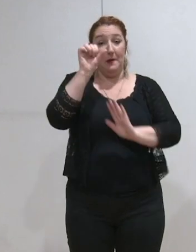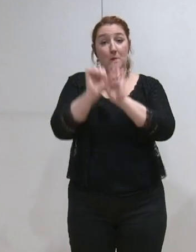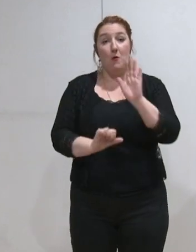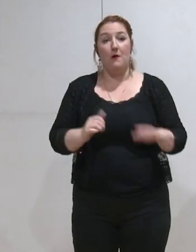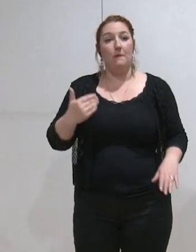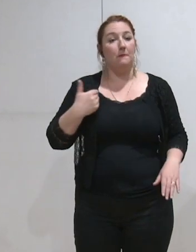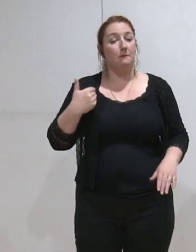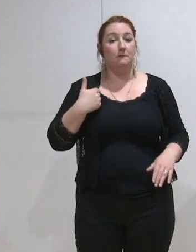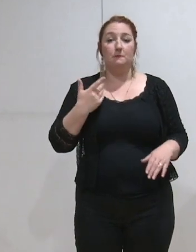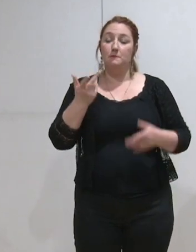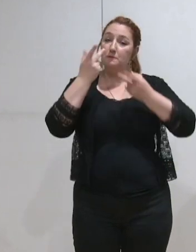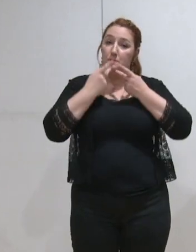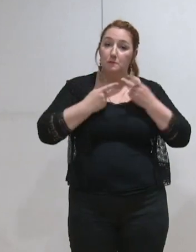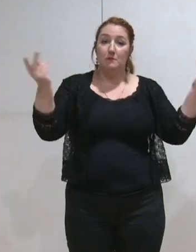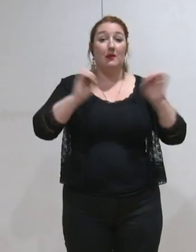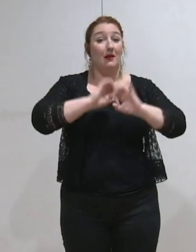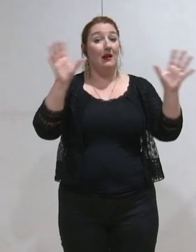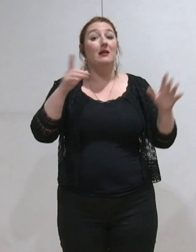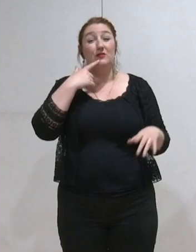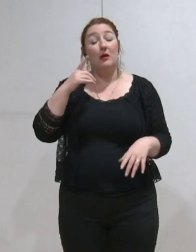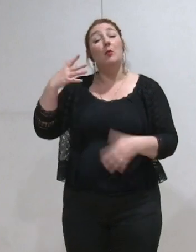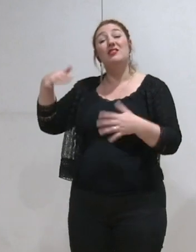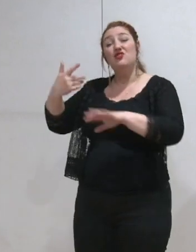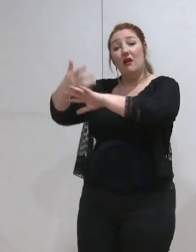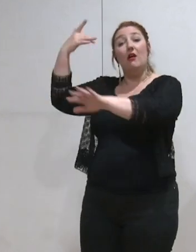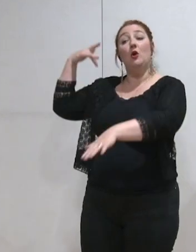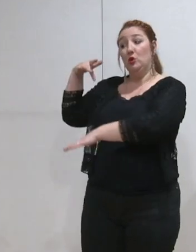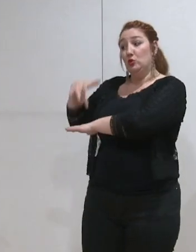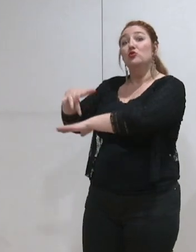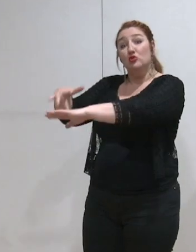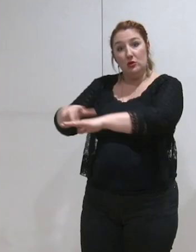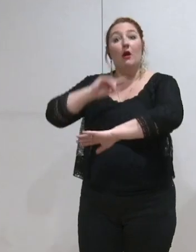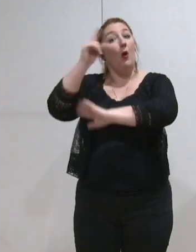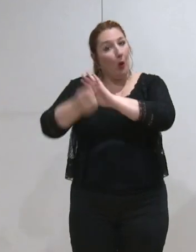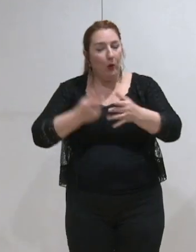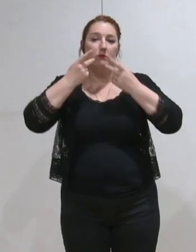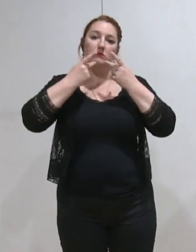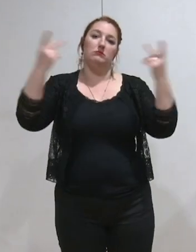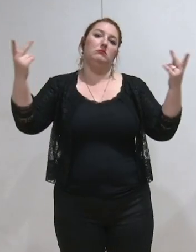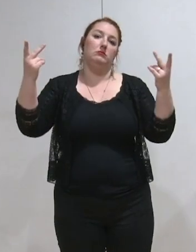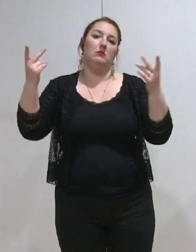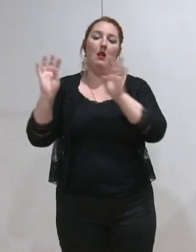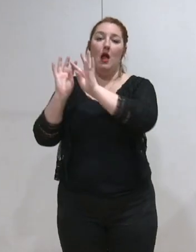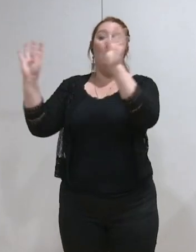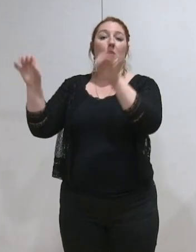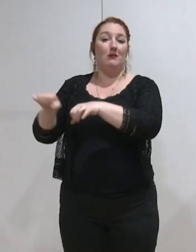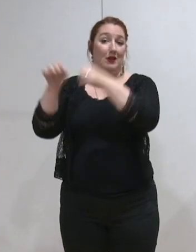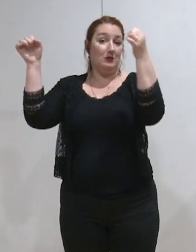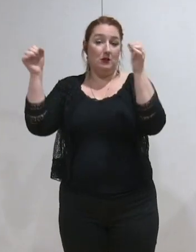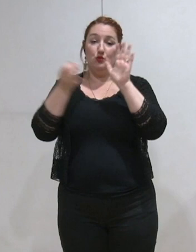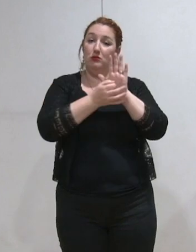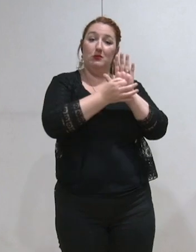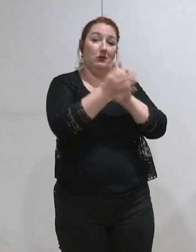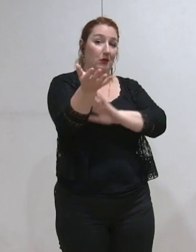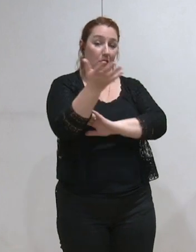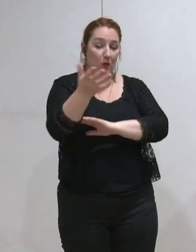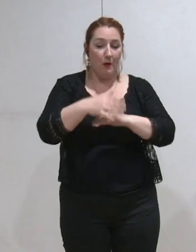clairement qui renouvelle d'ailleurs une jurisprudence constante indiquant que lorsque l'activité d'une association